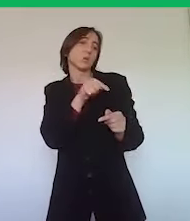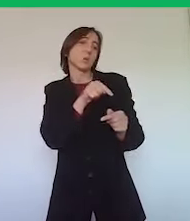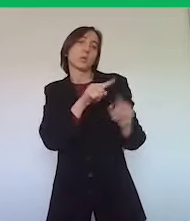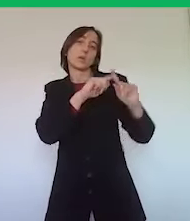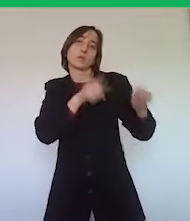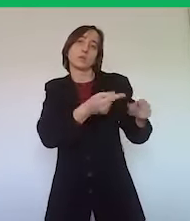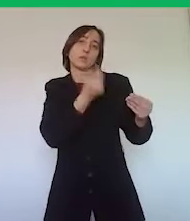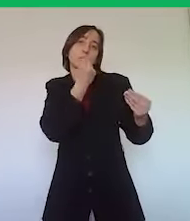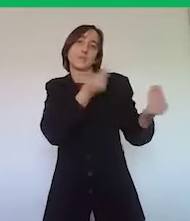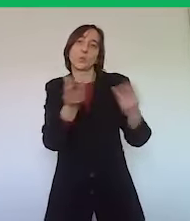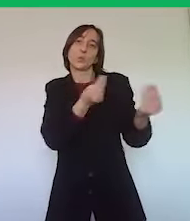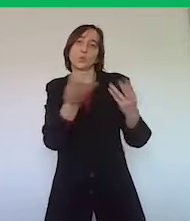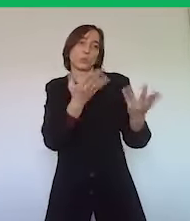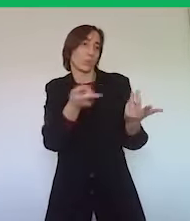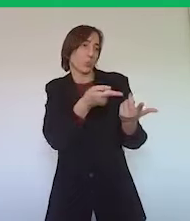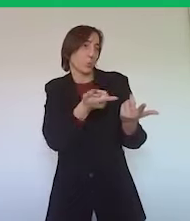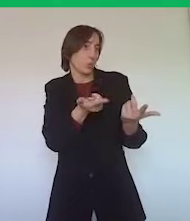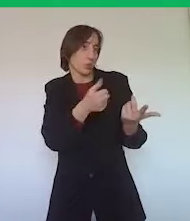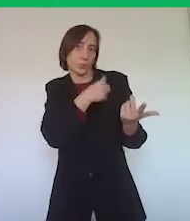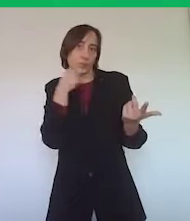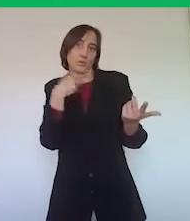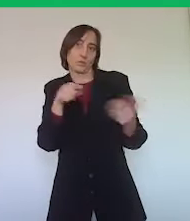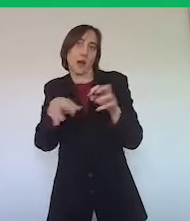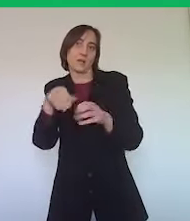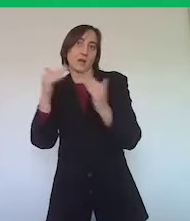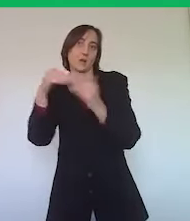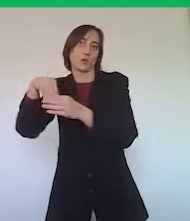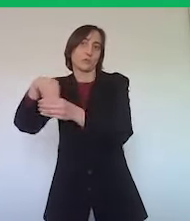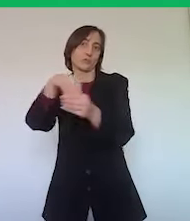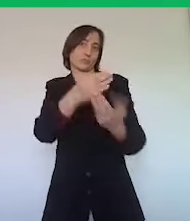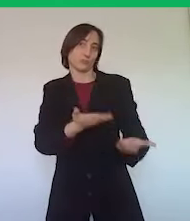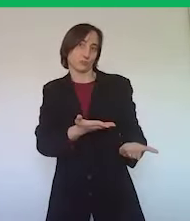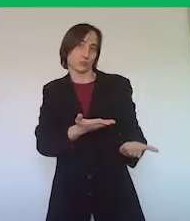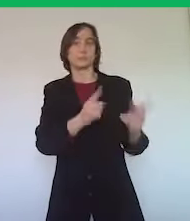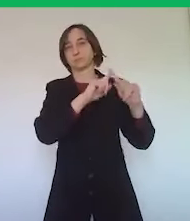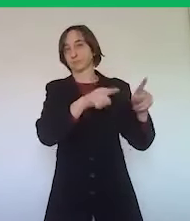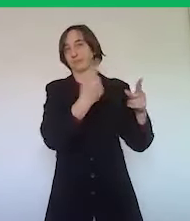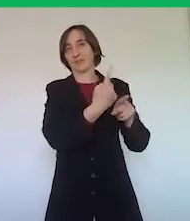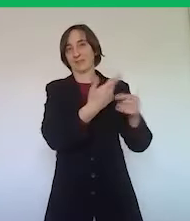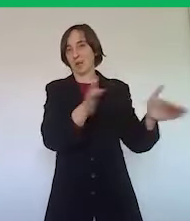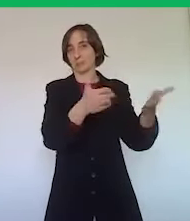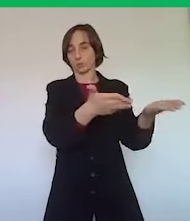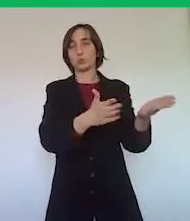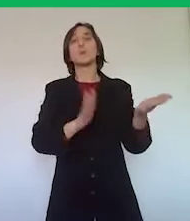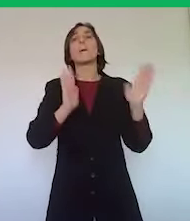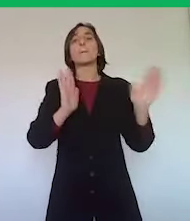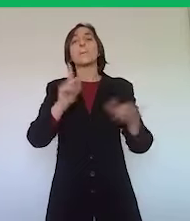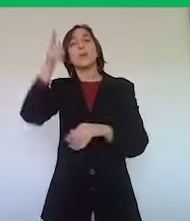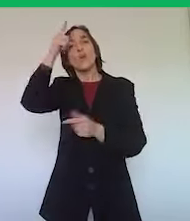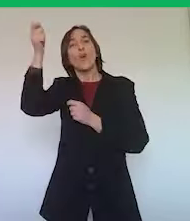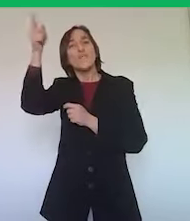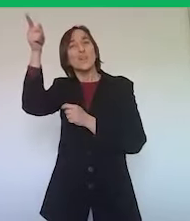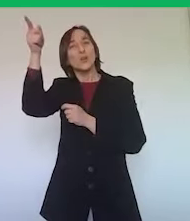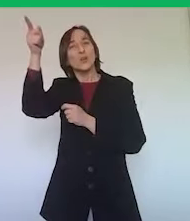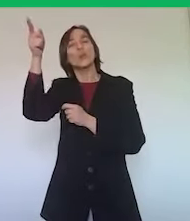fornitura essenziale per gli animali domestici, però non abbiamo ritenuto, o meglio il